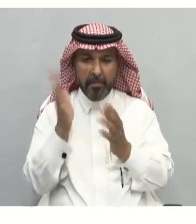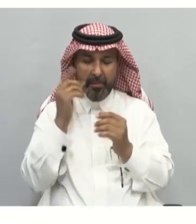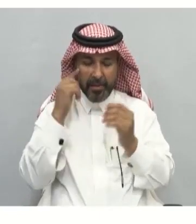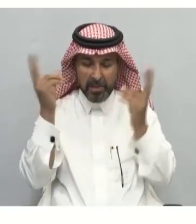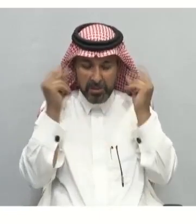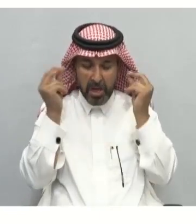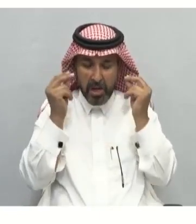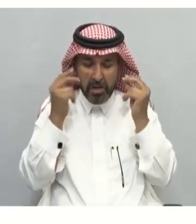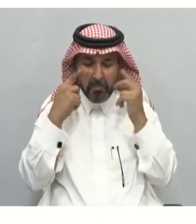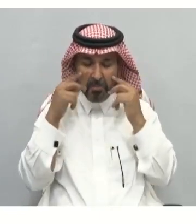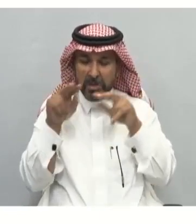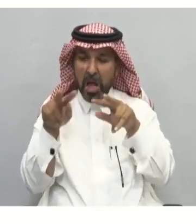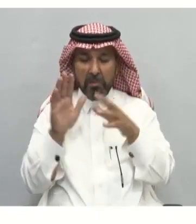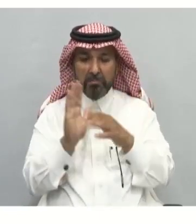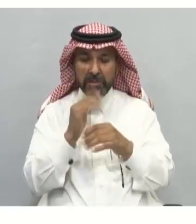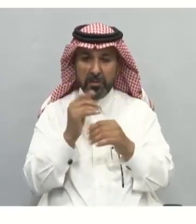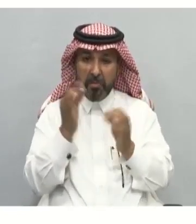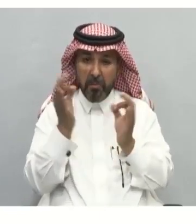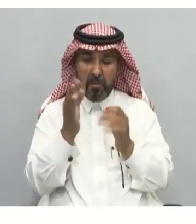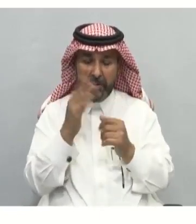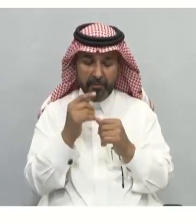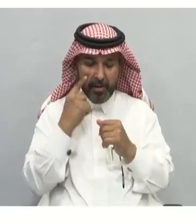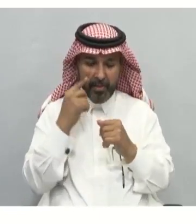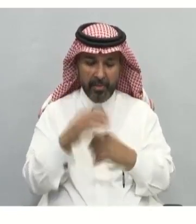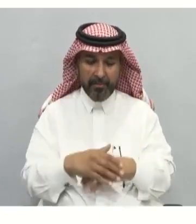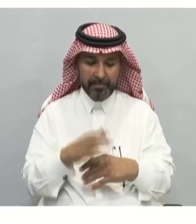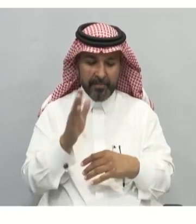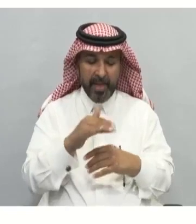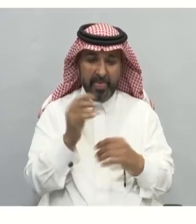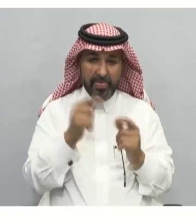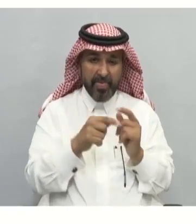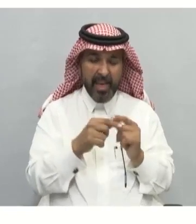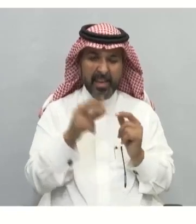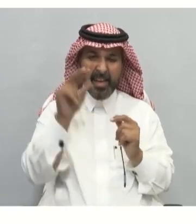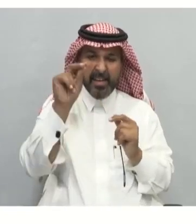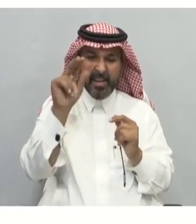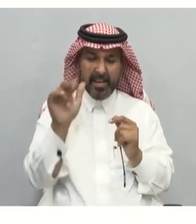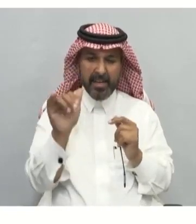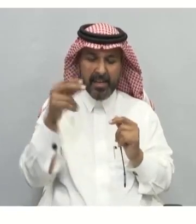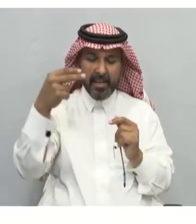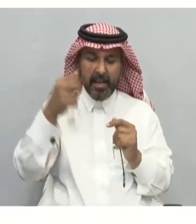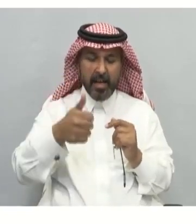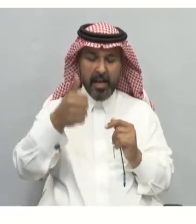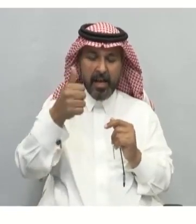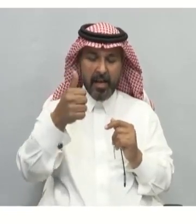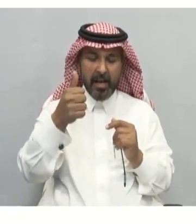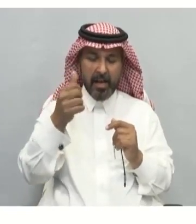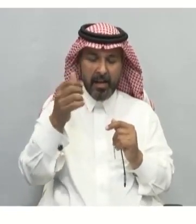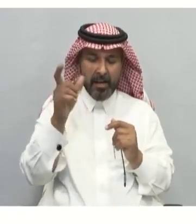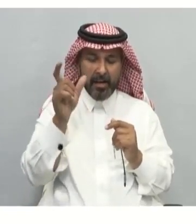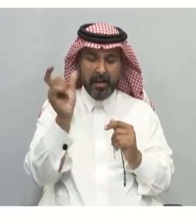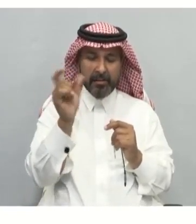فلم ينتفعوا به لانفسهم لكن بلغوا غيرهم هذا العلم والقيعان هم في حقيقه الامر